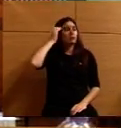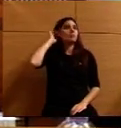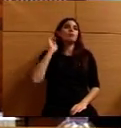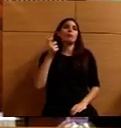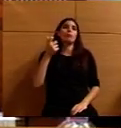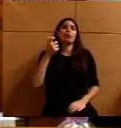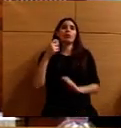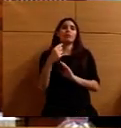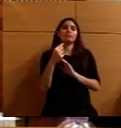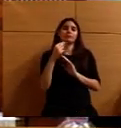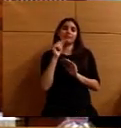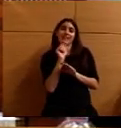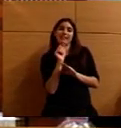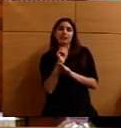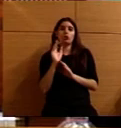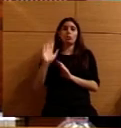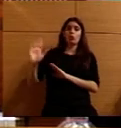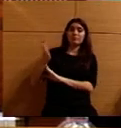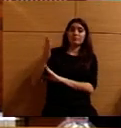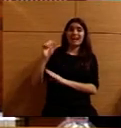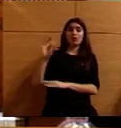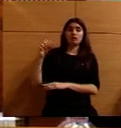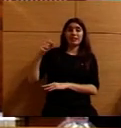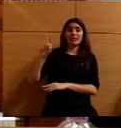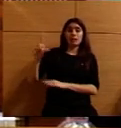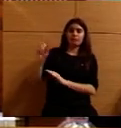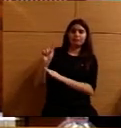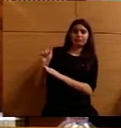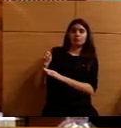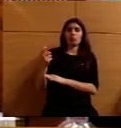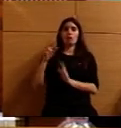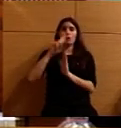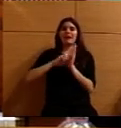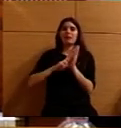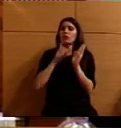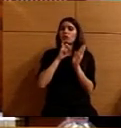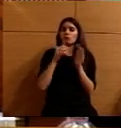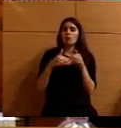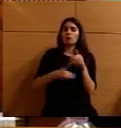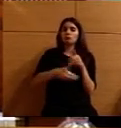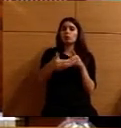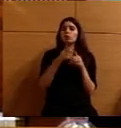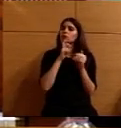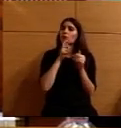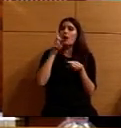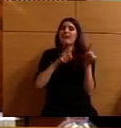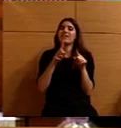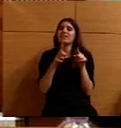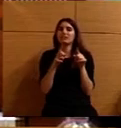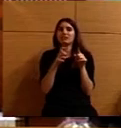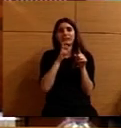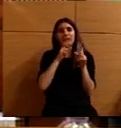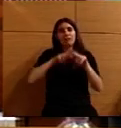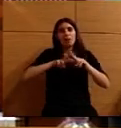poc crític al voltant de la proposta que fa el senyor Carlos Gil, és la reglamentació de fets futurs a vegades difícils